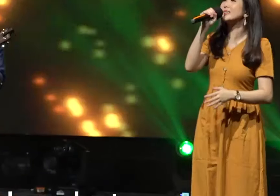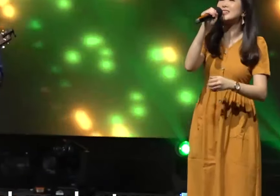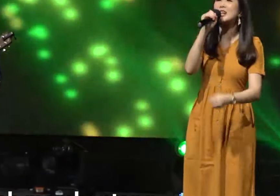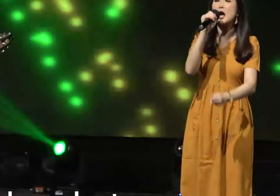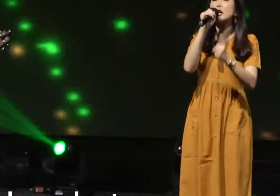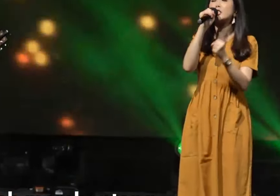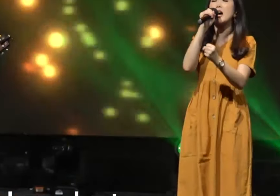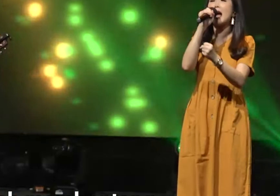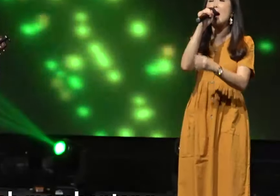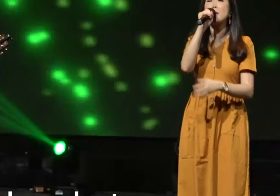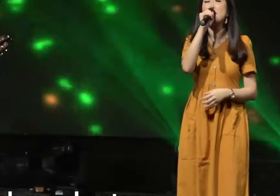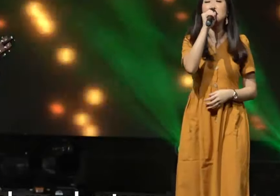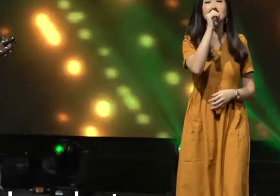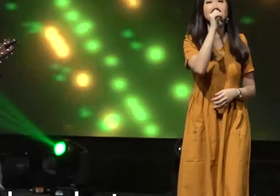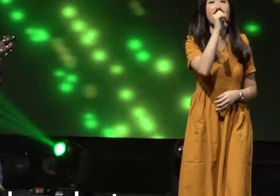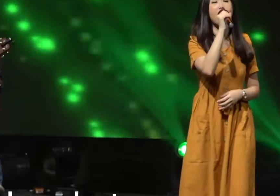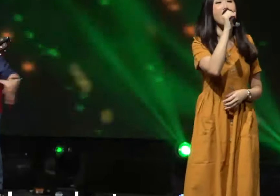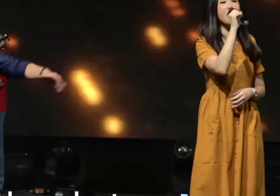depan, cerah